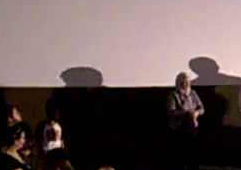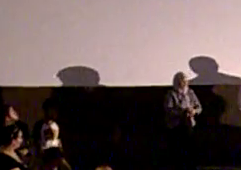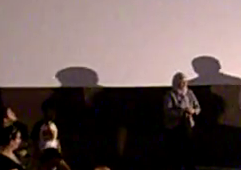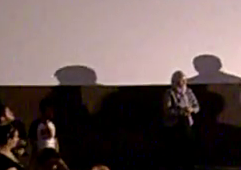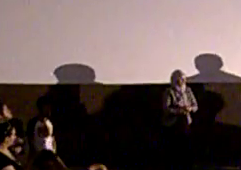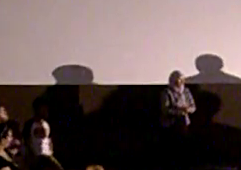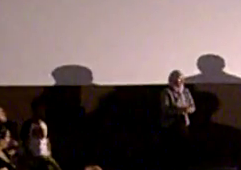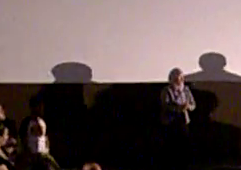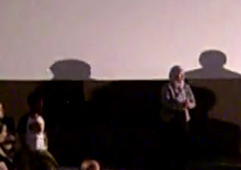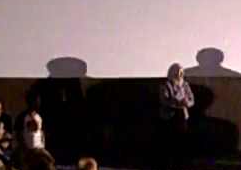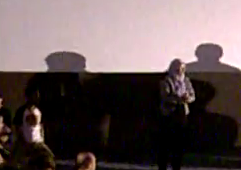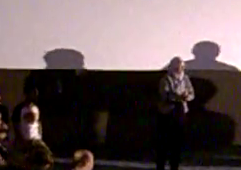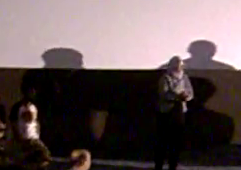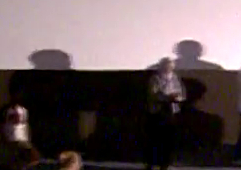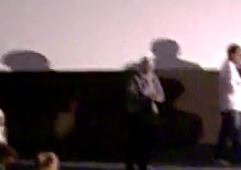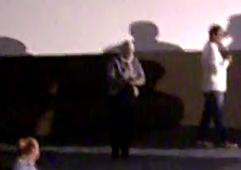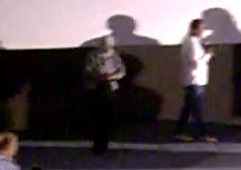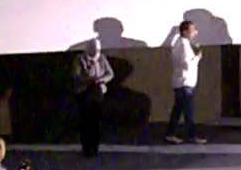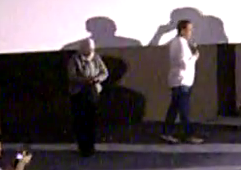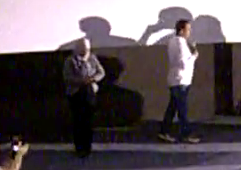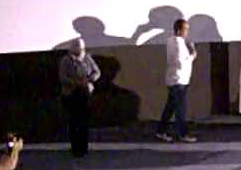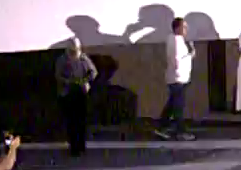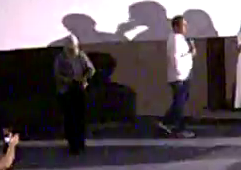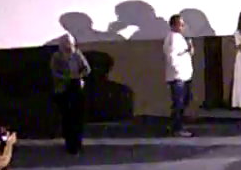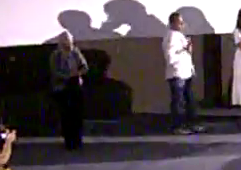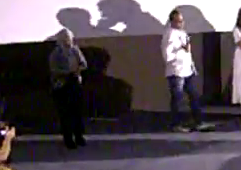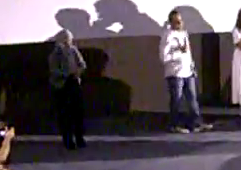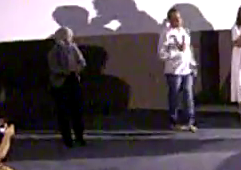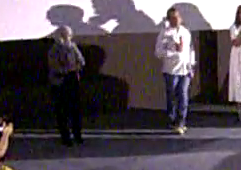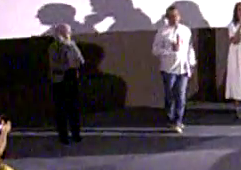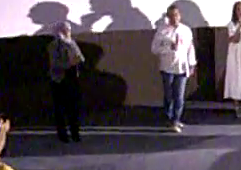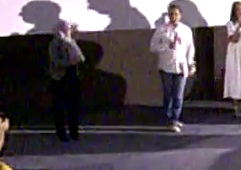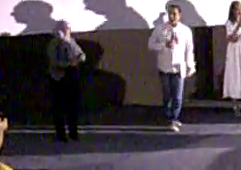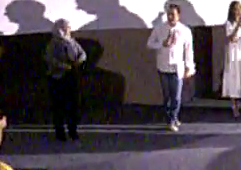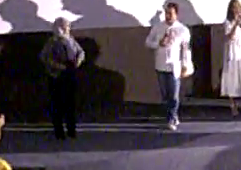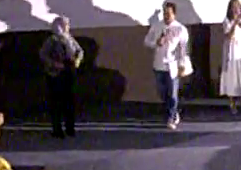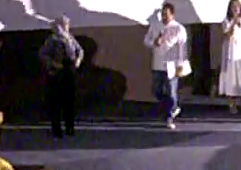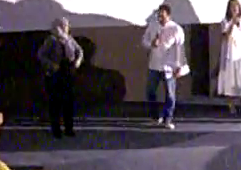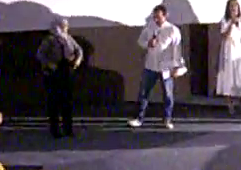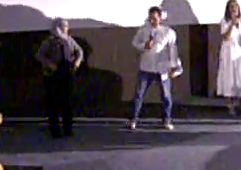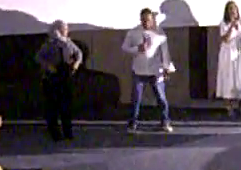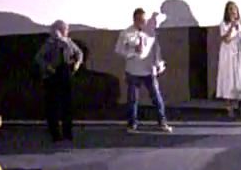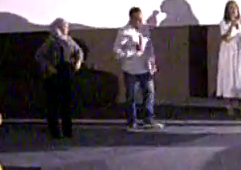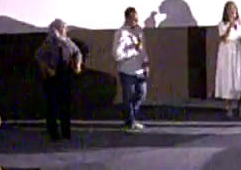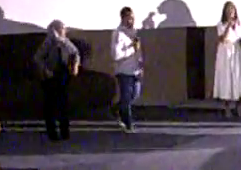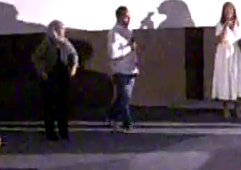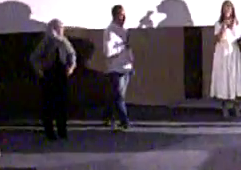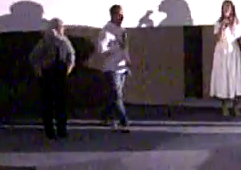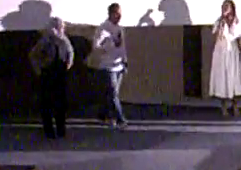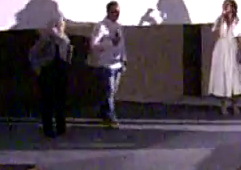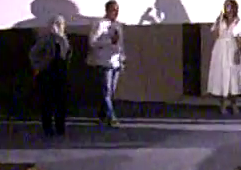ارتيكل، بروميير بان دو سو فامو باك دونت اون فيان دو بارلي، سو باكت دو سوتيان. Ce pacte qui va constituer cette